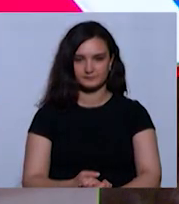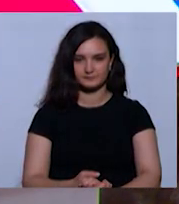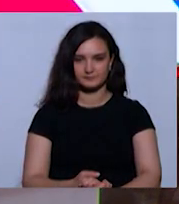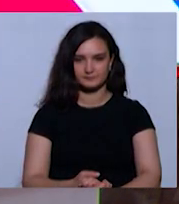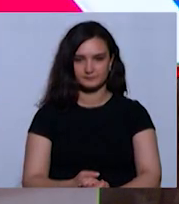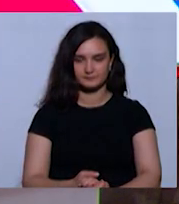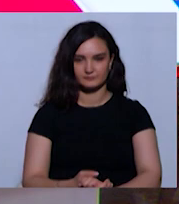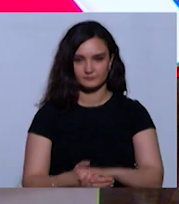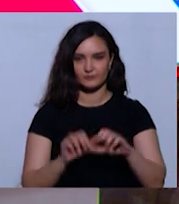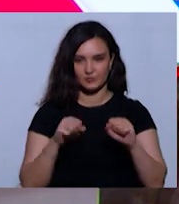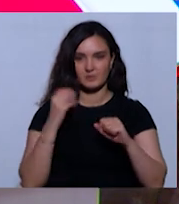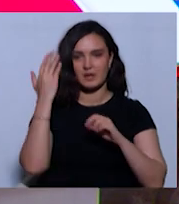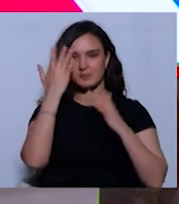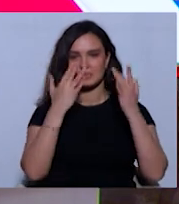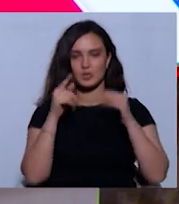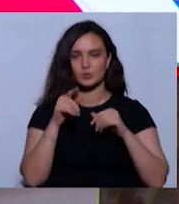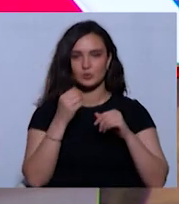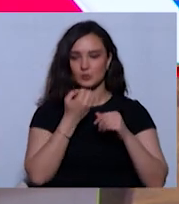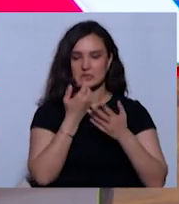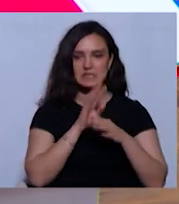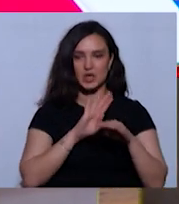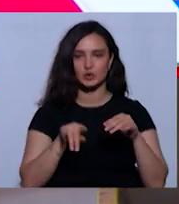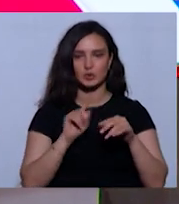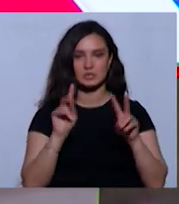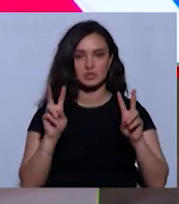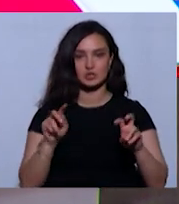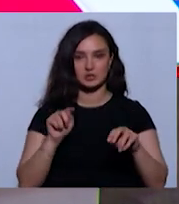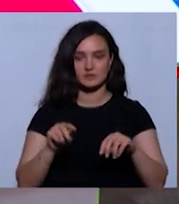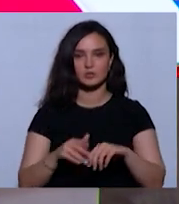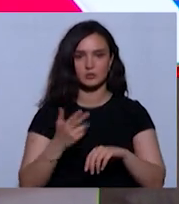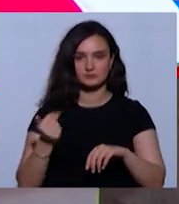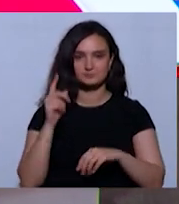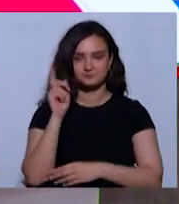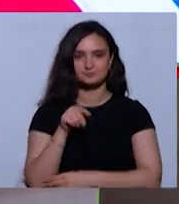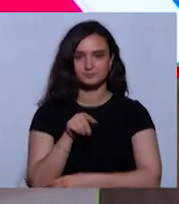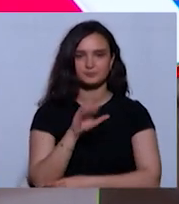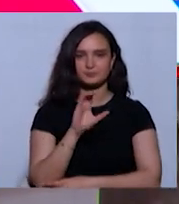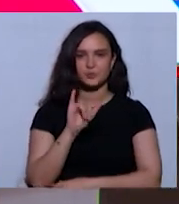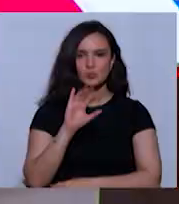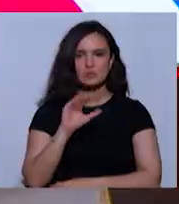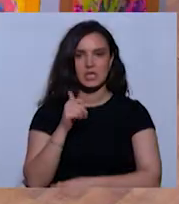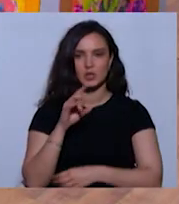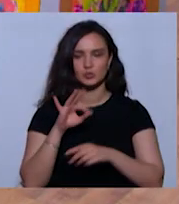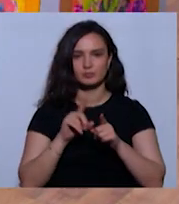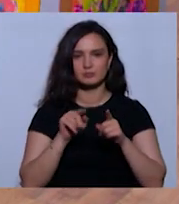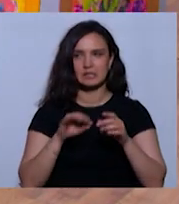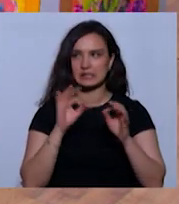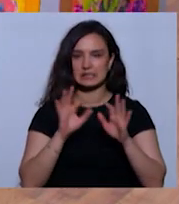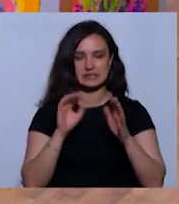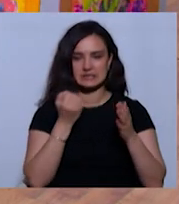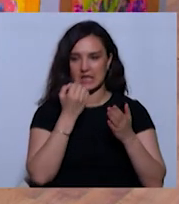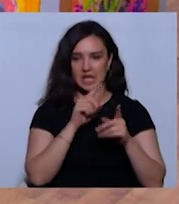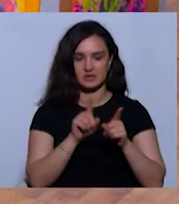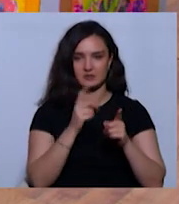ესეთი აბსტრაქტული, ანუ უსაგნო. რას ნიშნავს აბსტრაქტული, ხო იცით? ეს არის უსაგნო. არანაირ საგანს